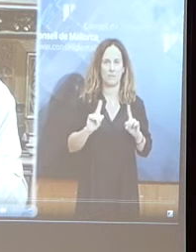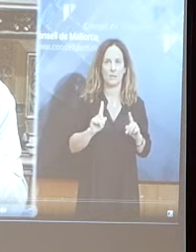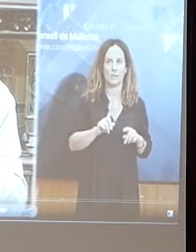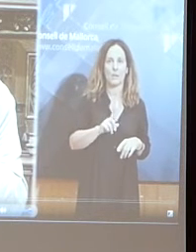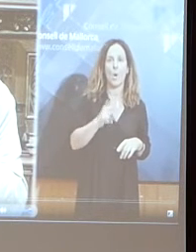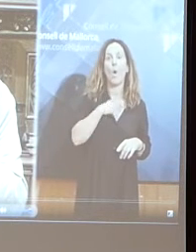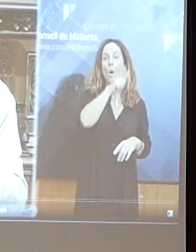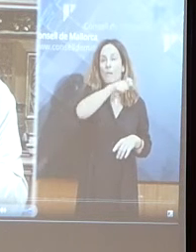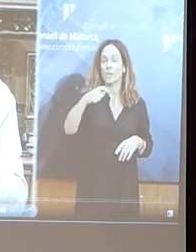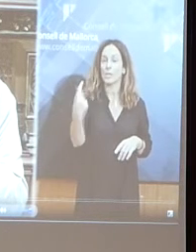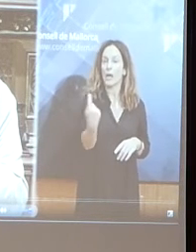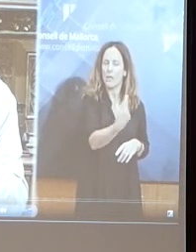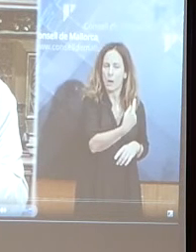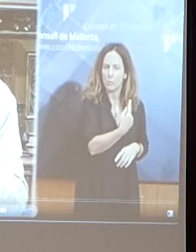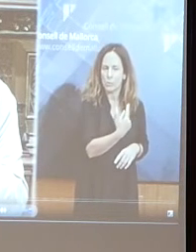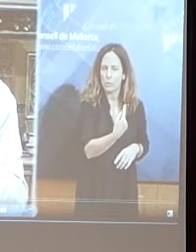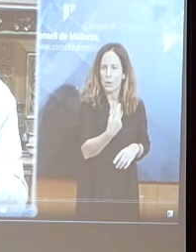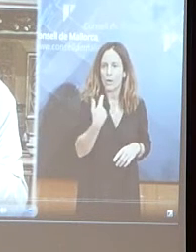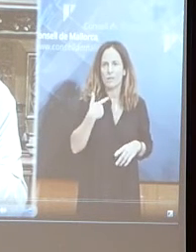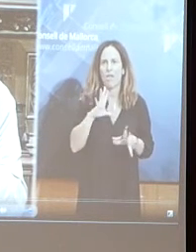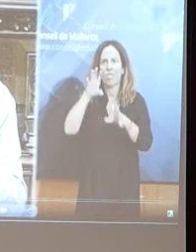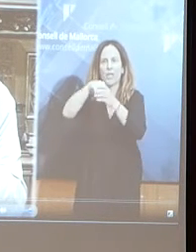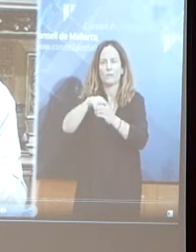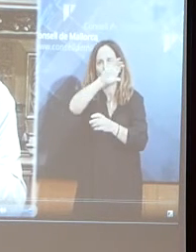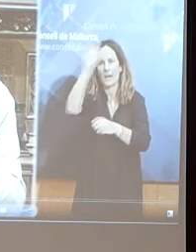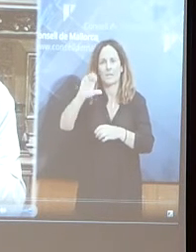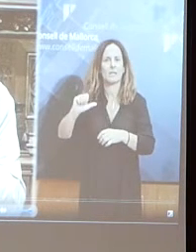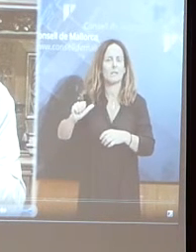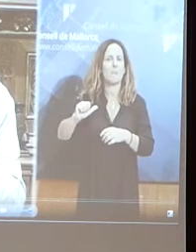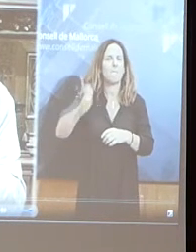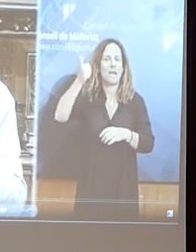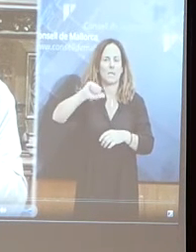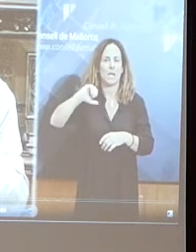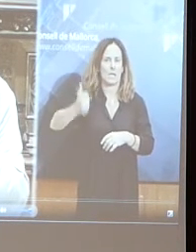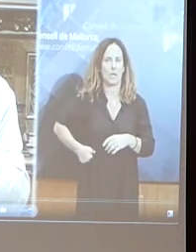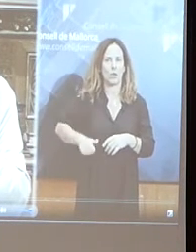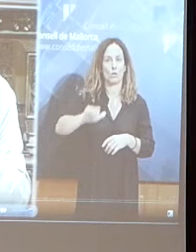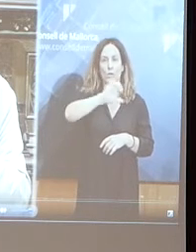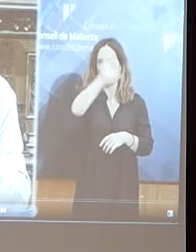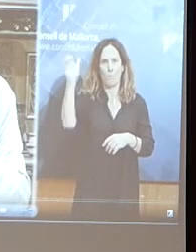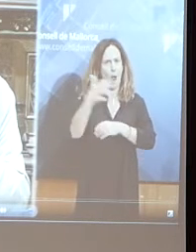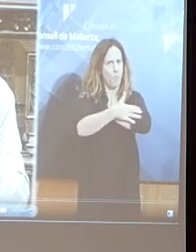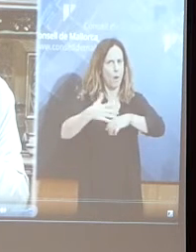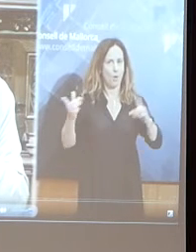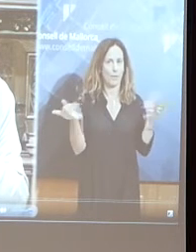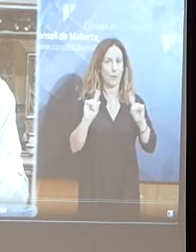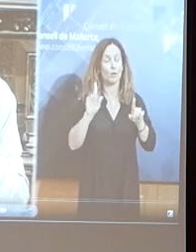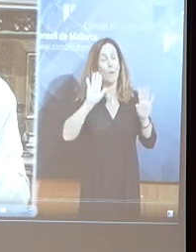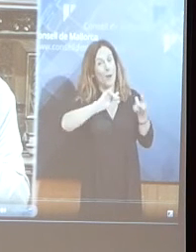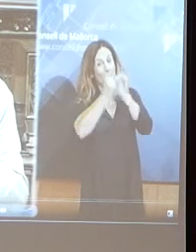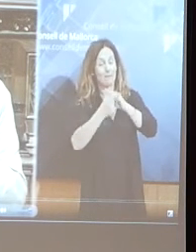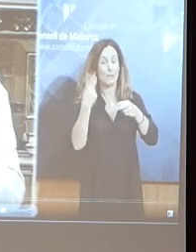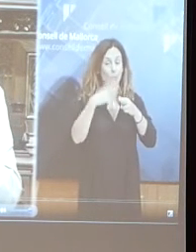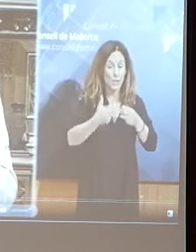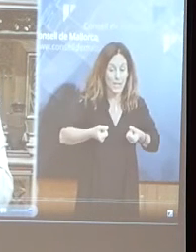és el 94% del promís dels països més rics de la Unió Europea. No és pobra. En canvi, la seva despesa pública social, incloent